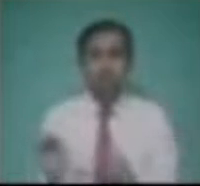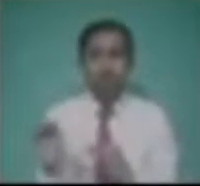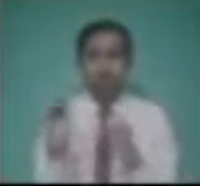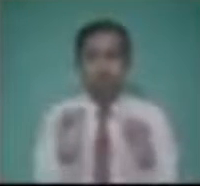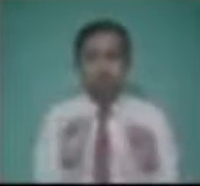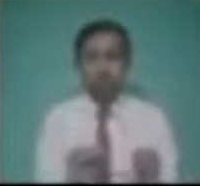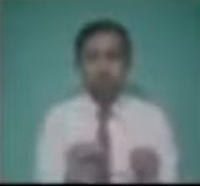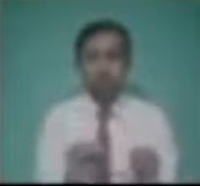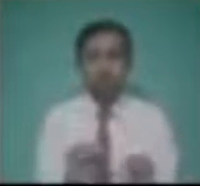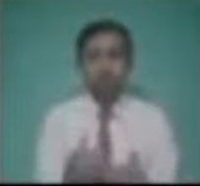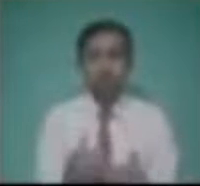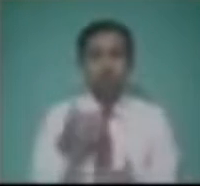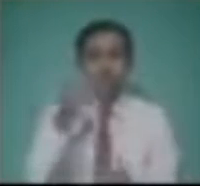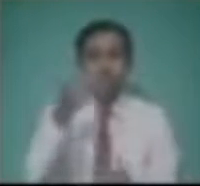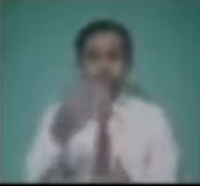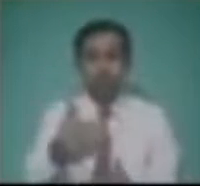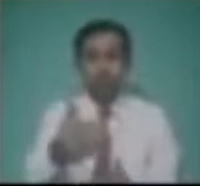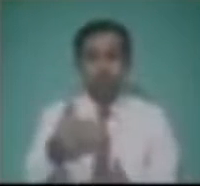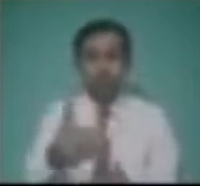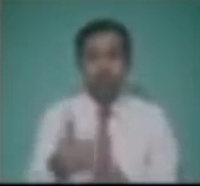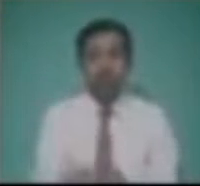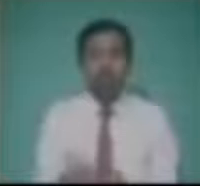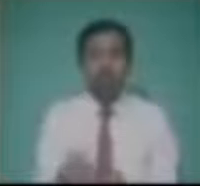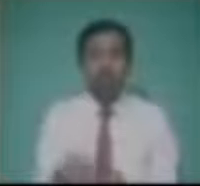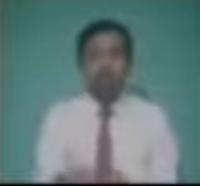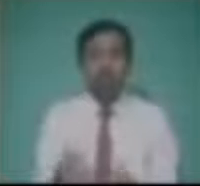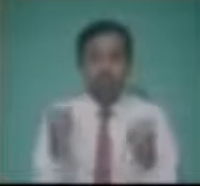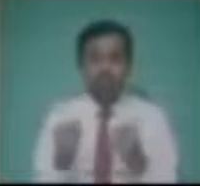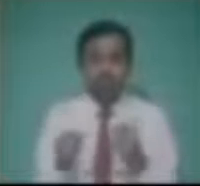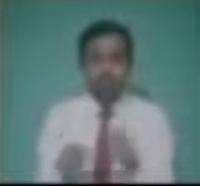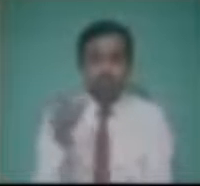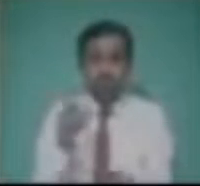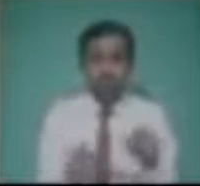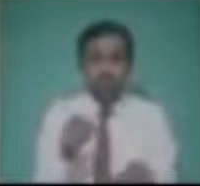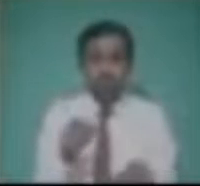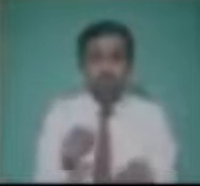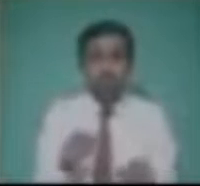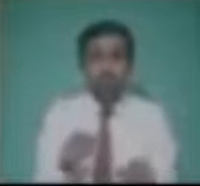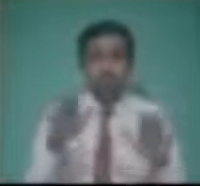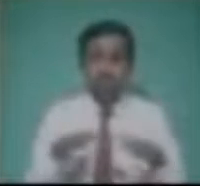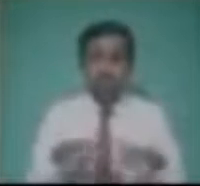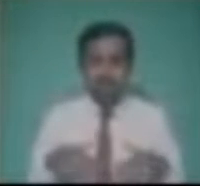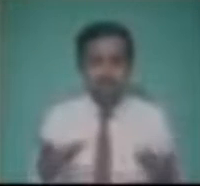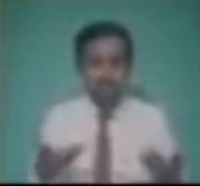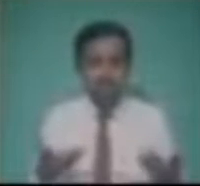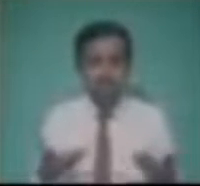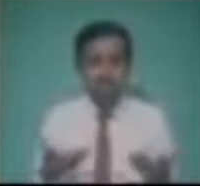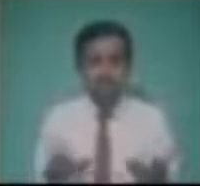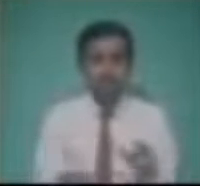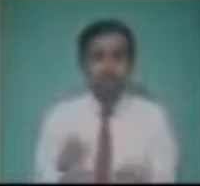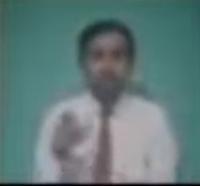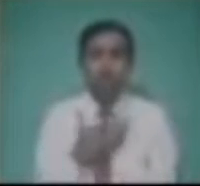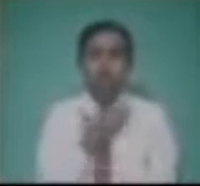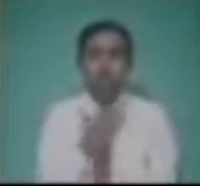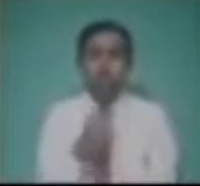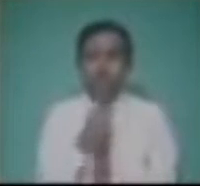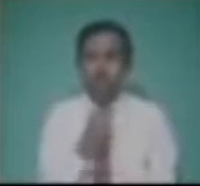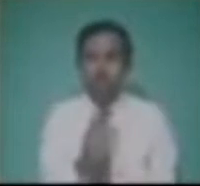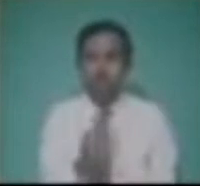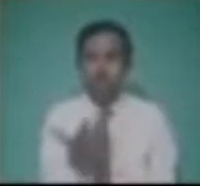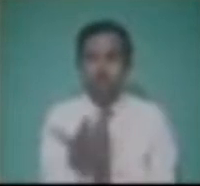පස්සේ මේක කවදා හරි මේ දූෂිත දේශපාලනඥයන්ට ජනතාව ඉදිරියට එන්න බැරි, ජනතාව ඉස්සරහට එන්න බොරු කියන්න